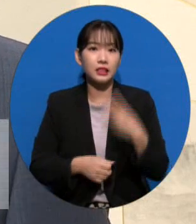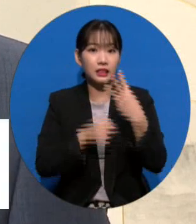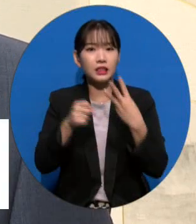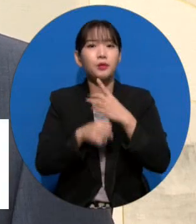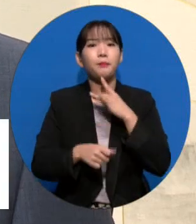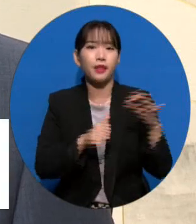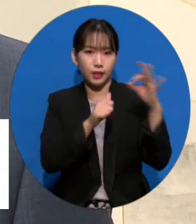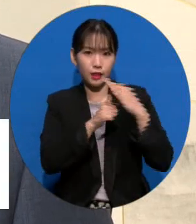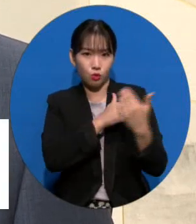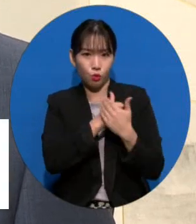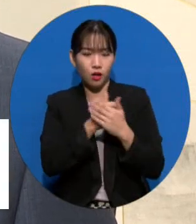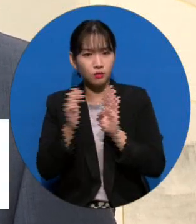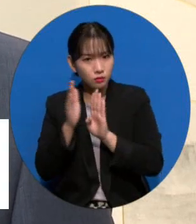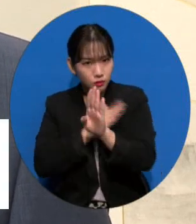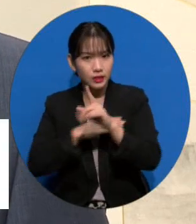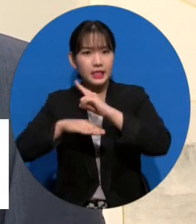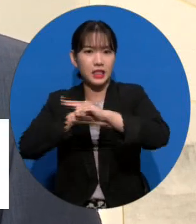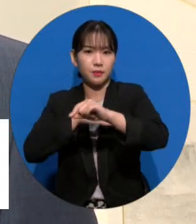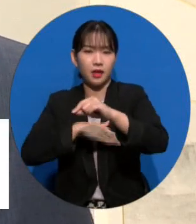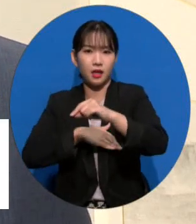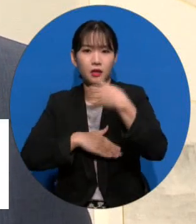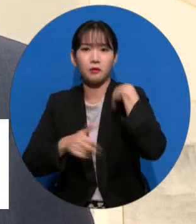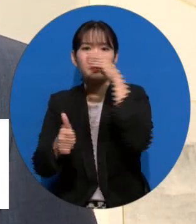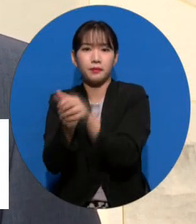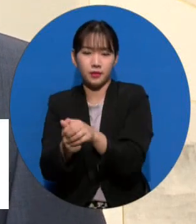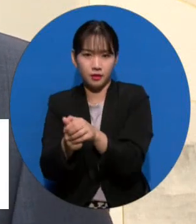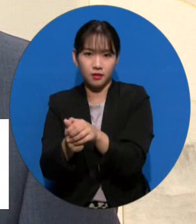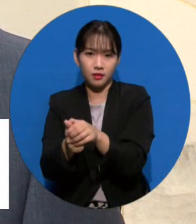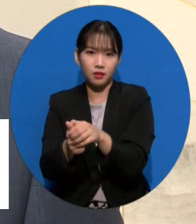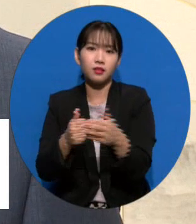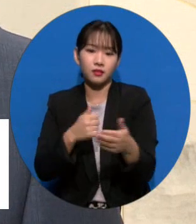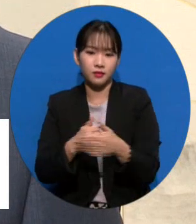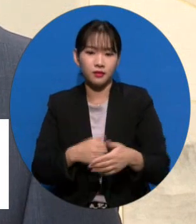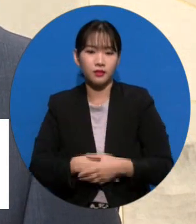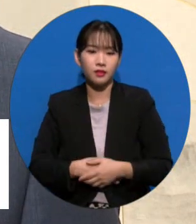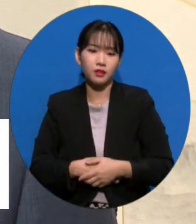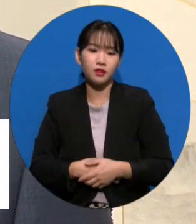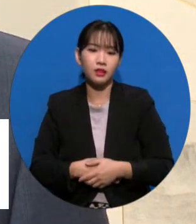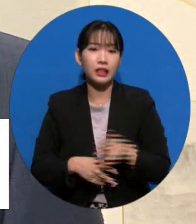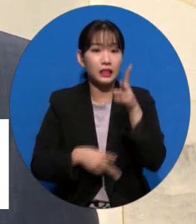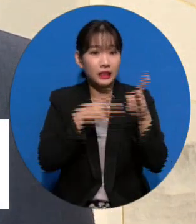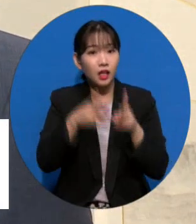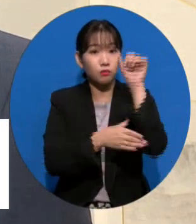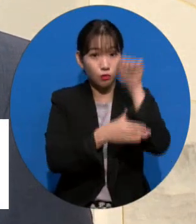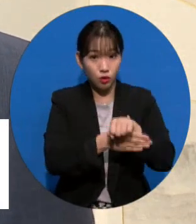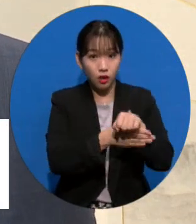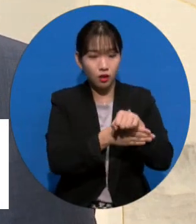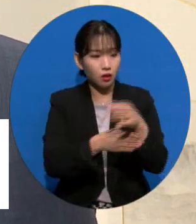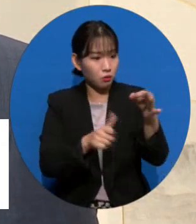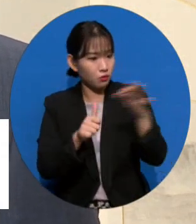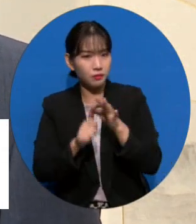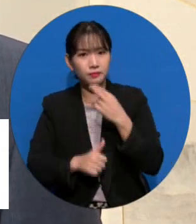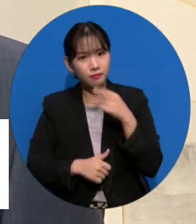3년간만 보전해주고 그 이후에는 지방의 부담으로 한다. 이렇게 됐기 때문에 사업은 주고 돈은